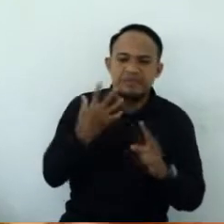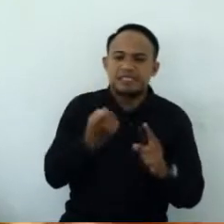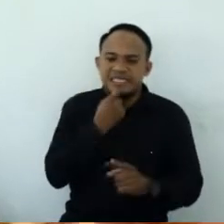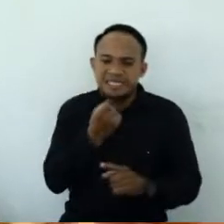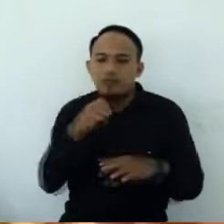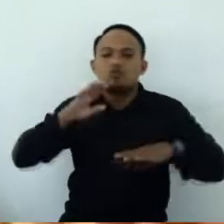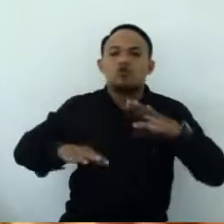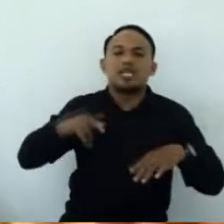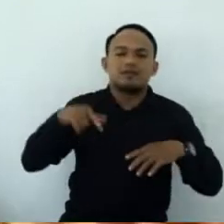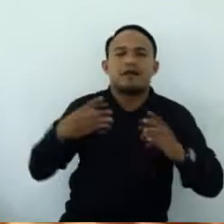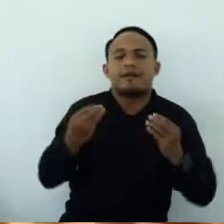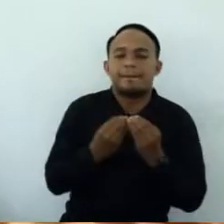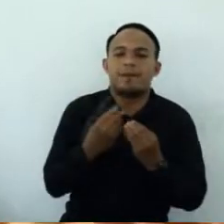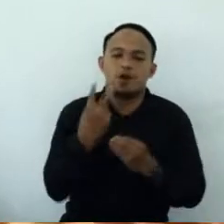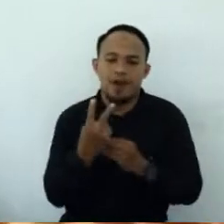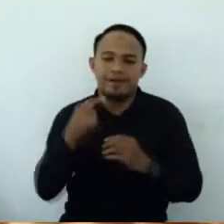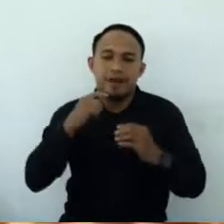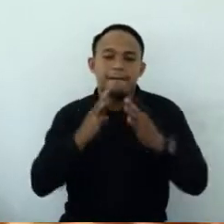mendorong